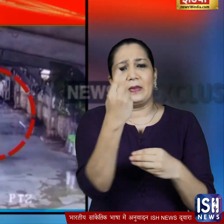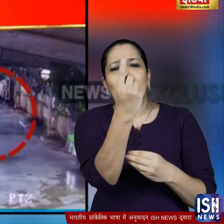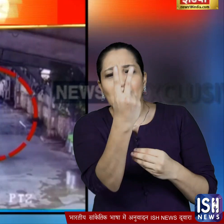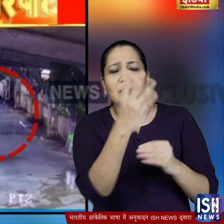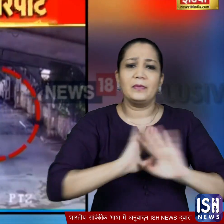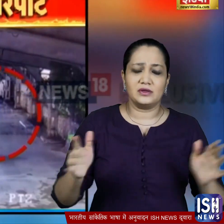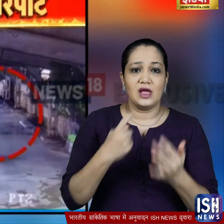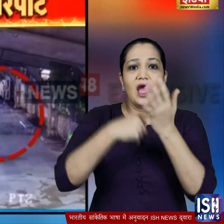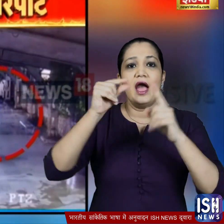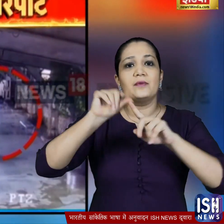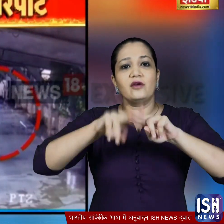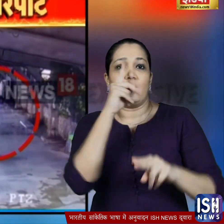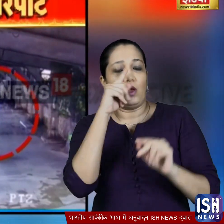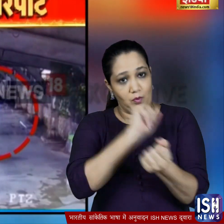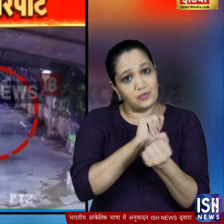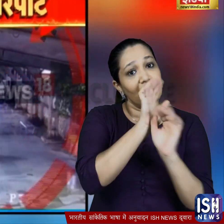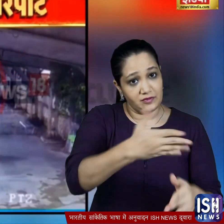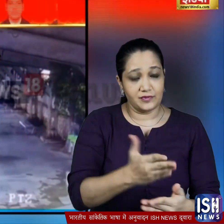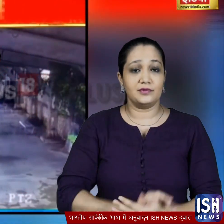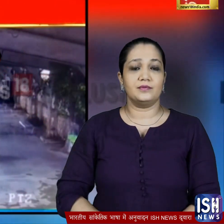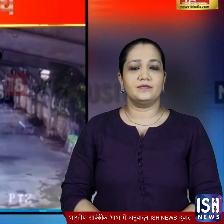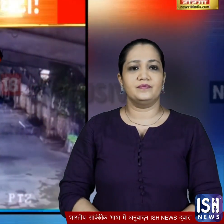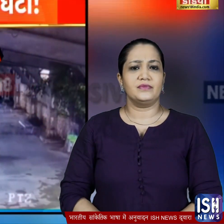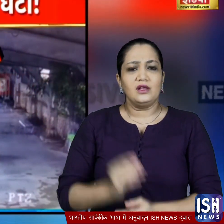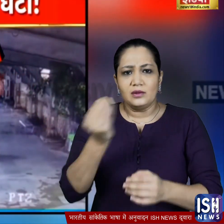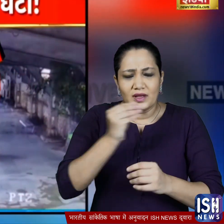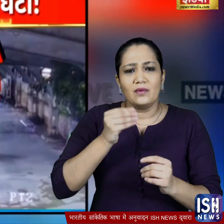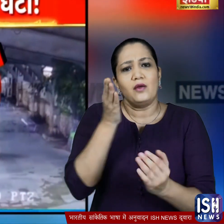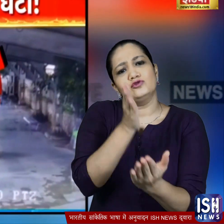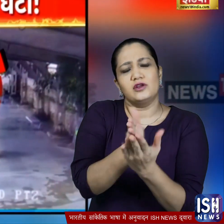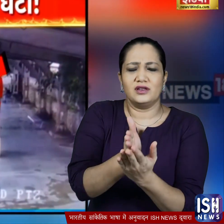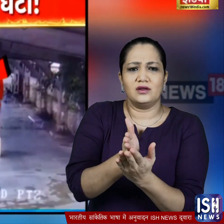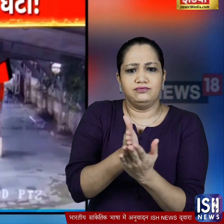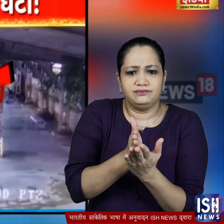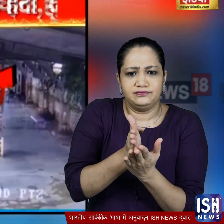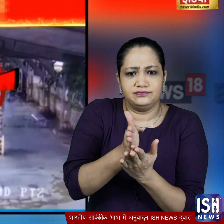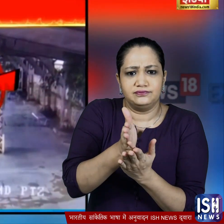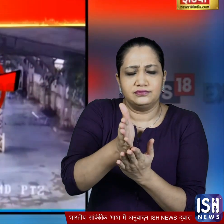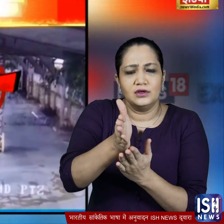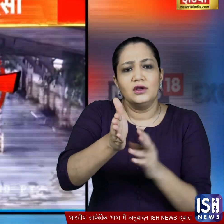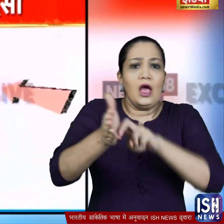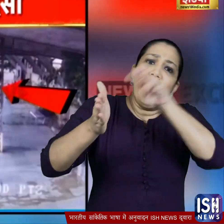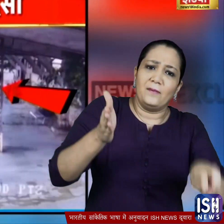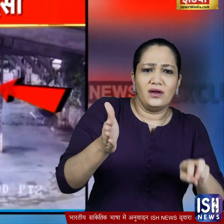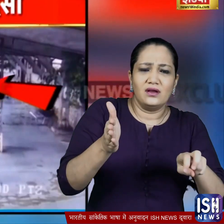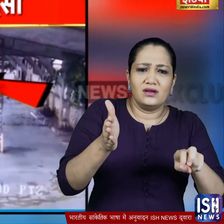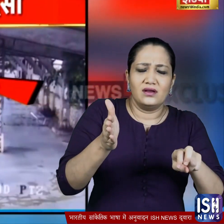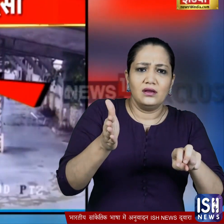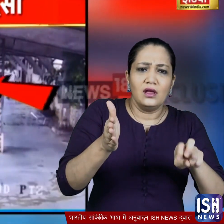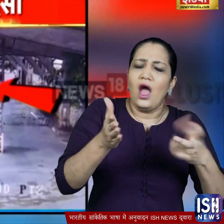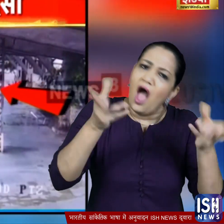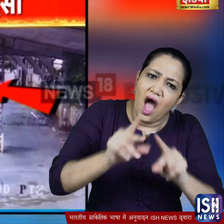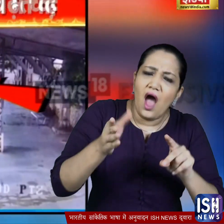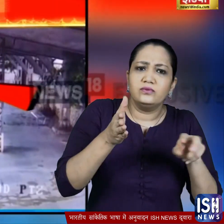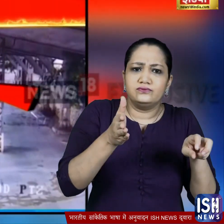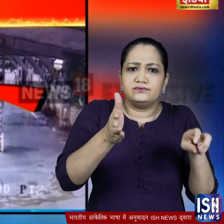और आरपीएफ की एक जवान भी वहां ड्यूटी पर तैनात नजर आई। थोड़ी देर में वहां रुकी हुई ट्रेन चल पड़ी और वो आदमी उससे नीचे उतर गया। फिर अचानक उसी